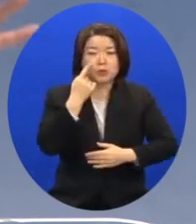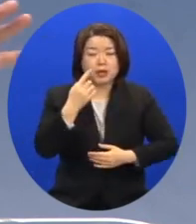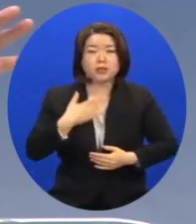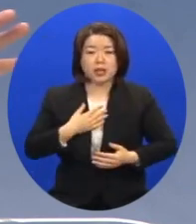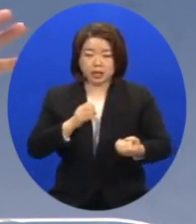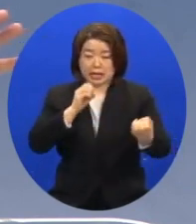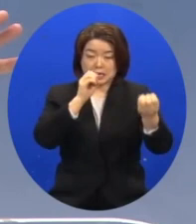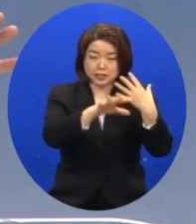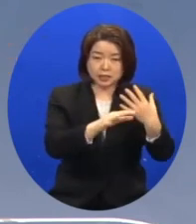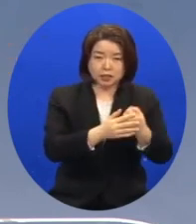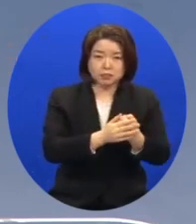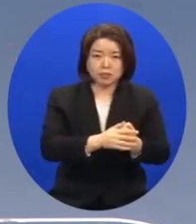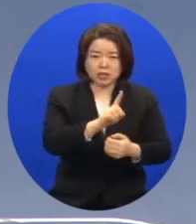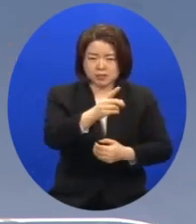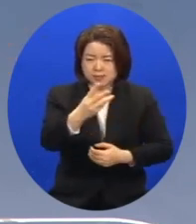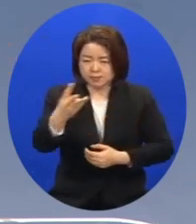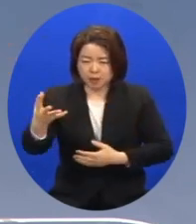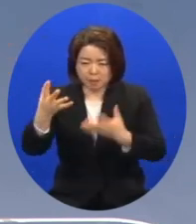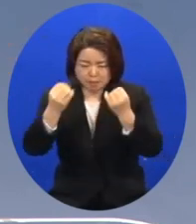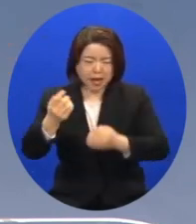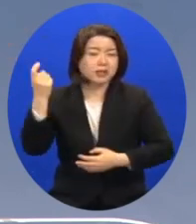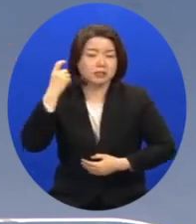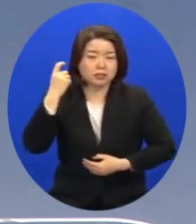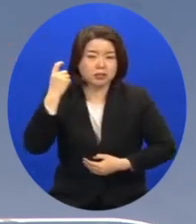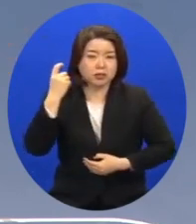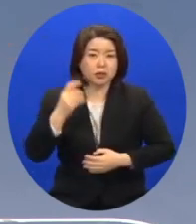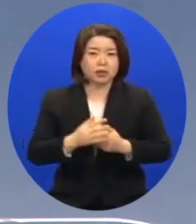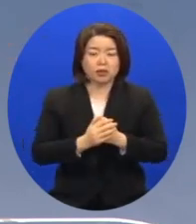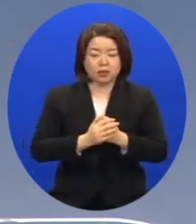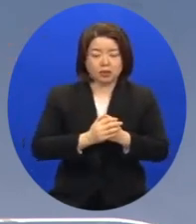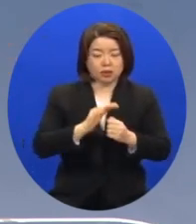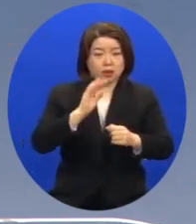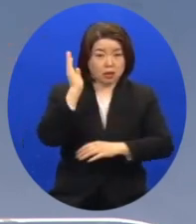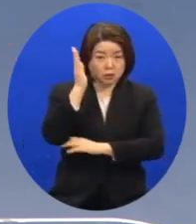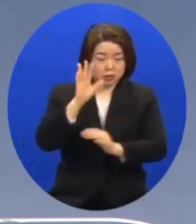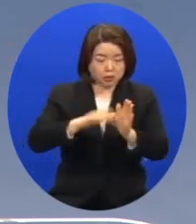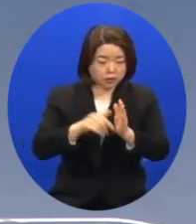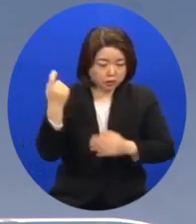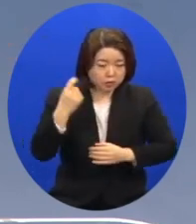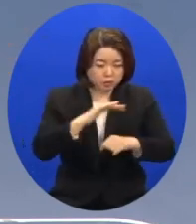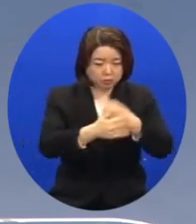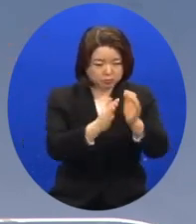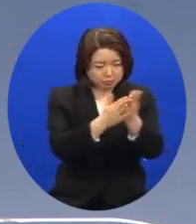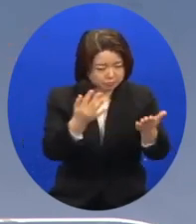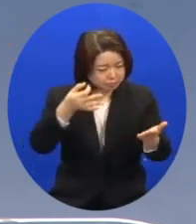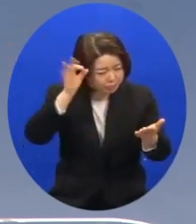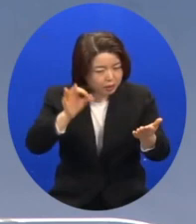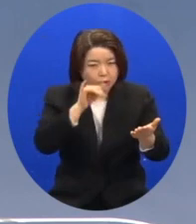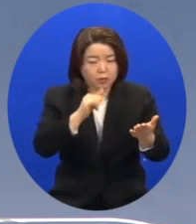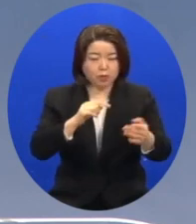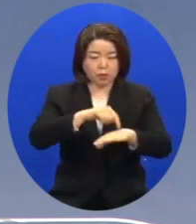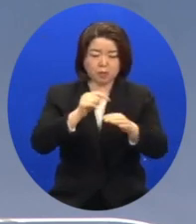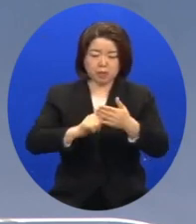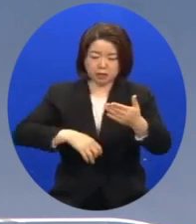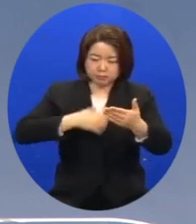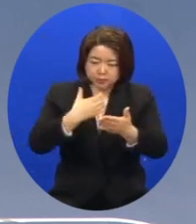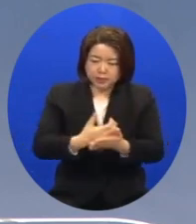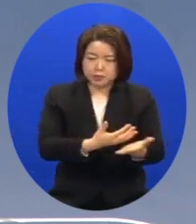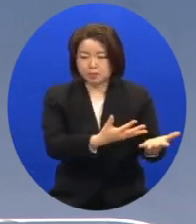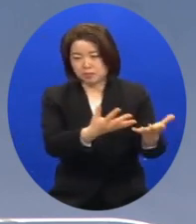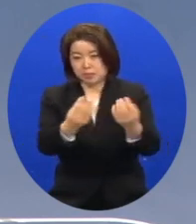한두 번 들은 게 아닌 설교 때도 들었고 성경 읽으면서도 자기가 깨달았고 마음에 감동도 여러 차례